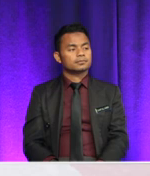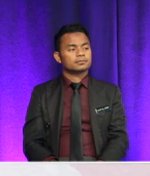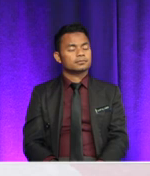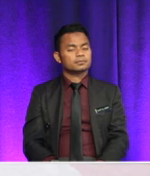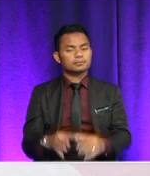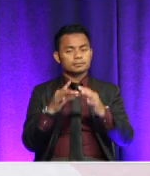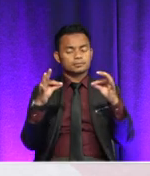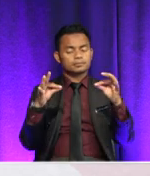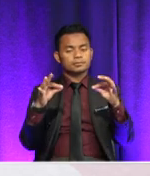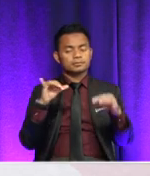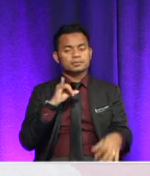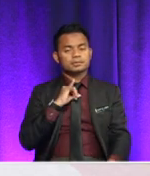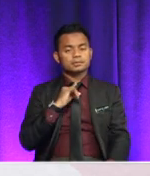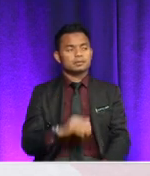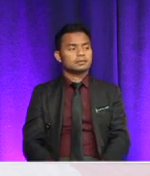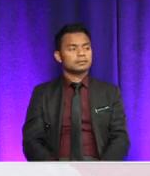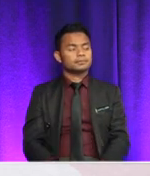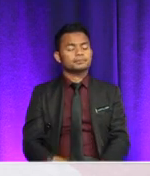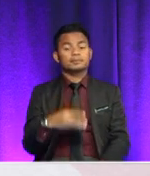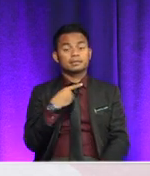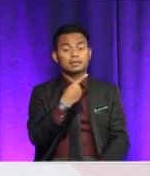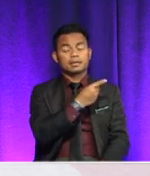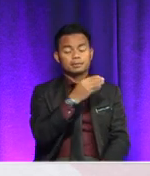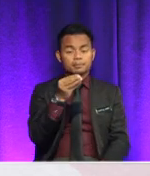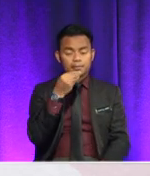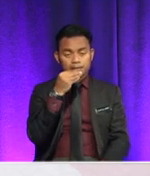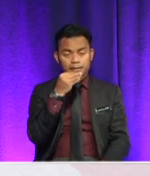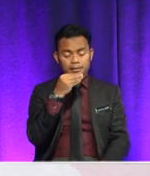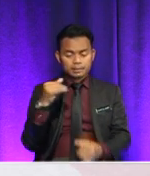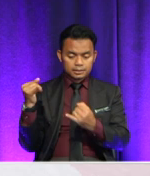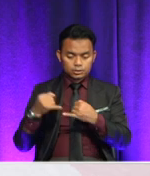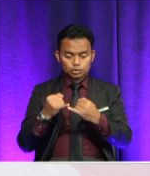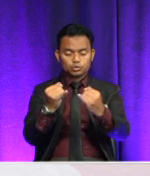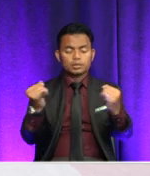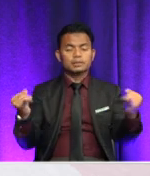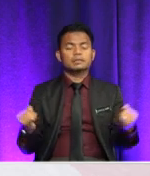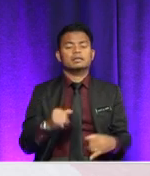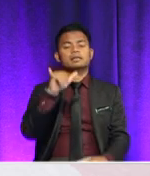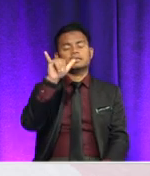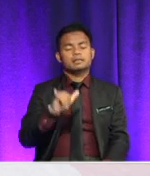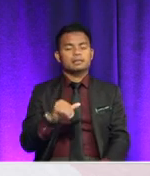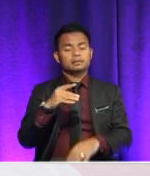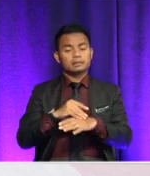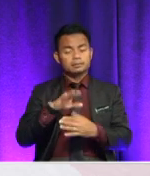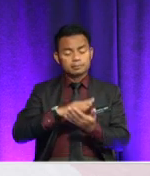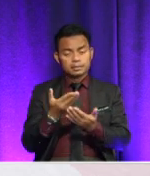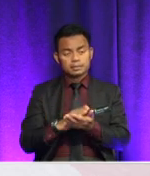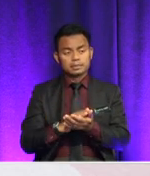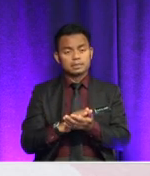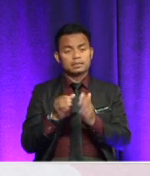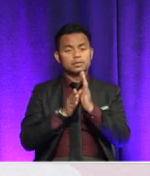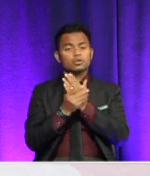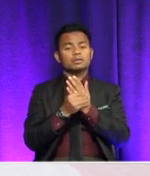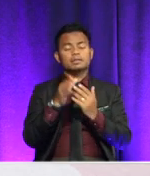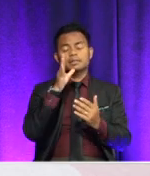merupakan kami makan juadah yang dimasak oleh ibu petang tadi ayatnya adalah ayat